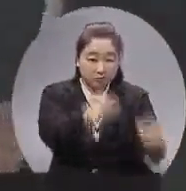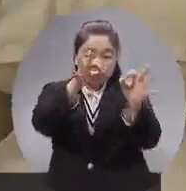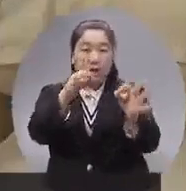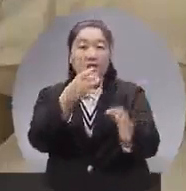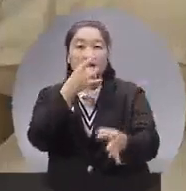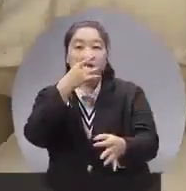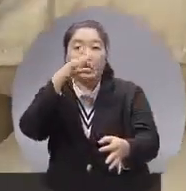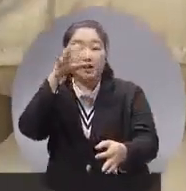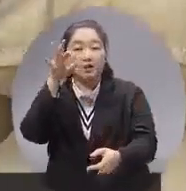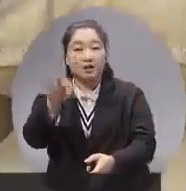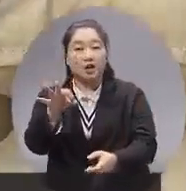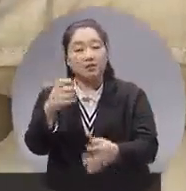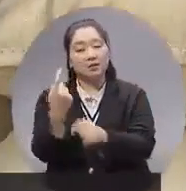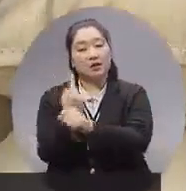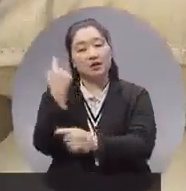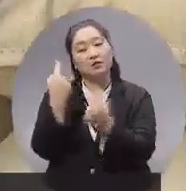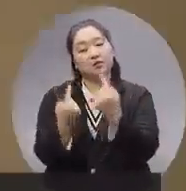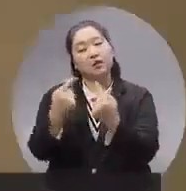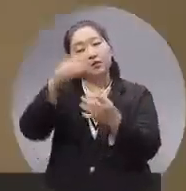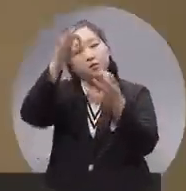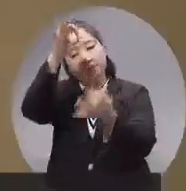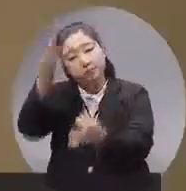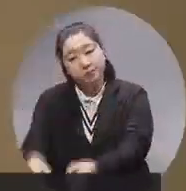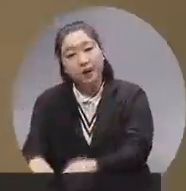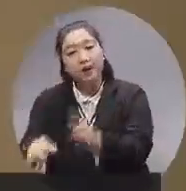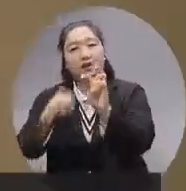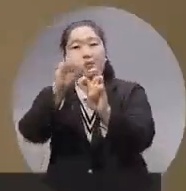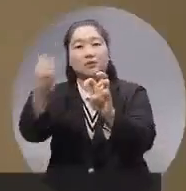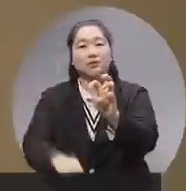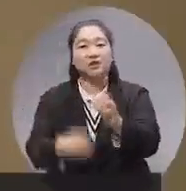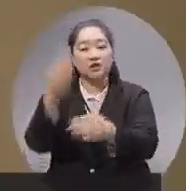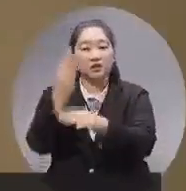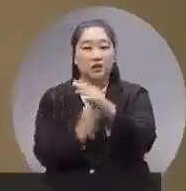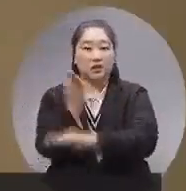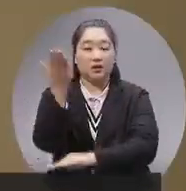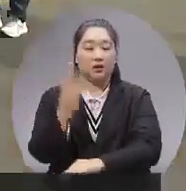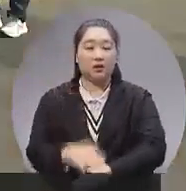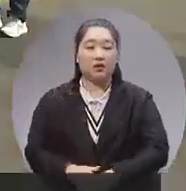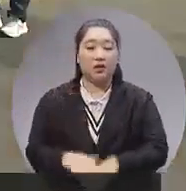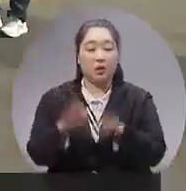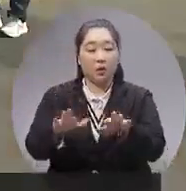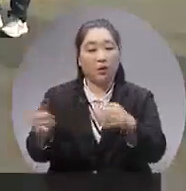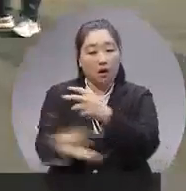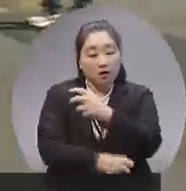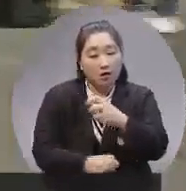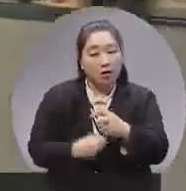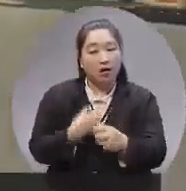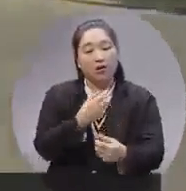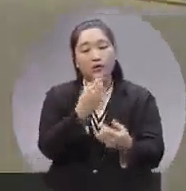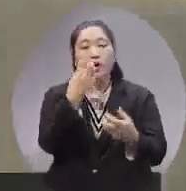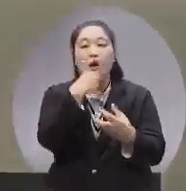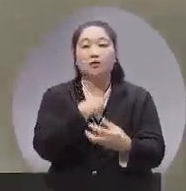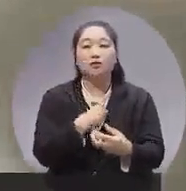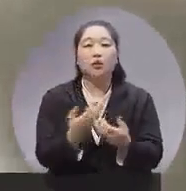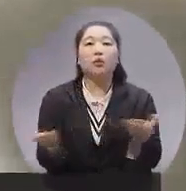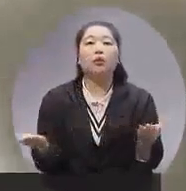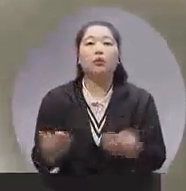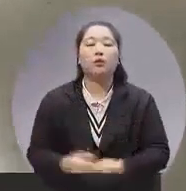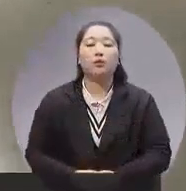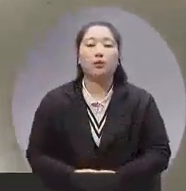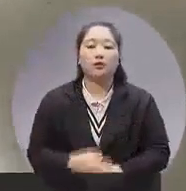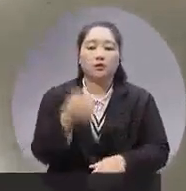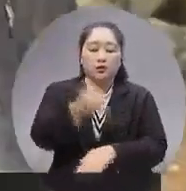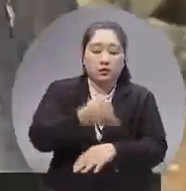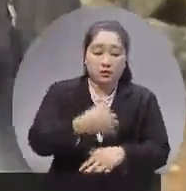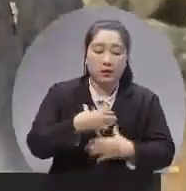30% 가까이 폭락했기 때문입니다. 올해 수매가로는 생산비 보전도 장담하기 어려운 상황. 음성군에 농축산업